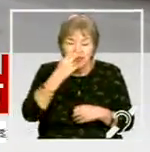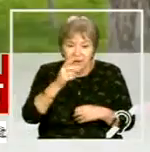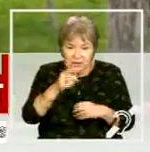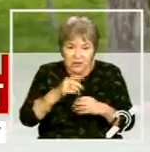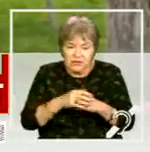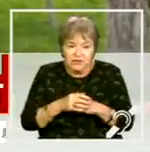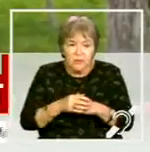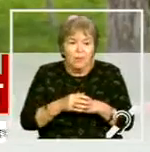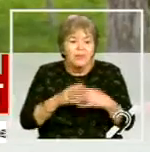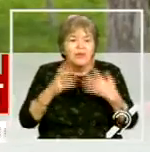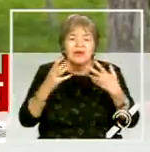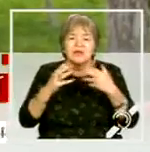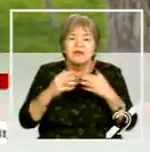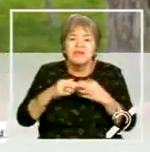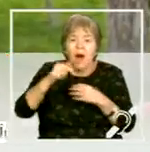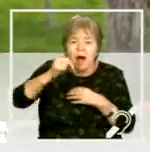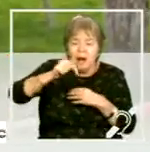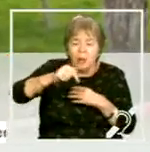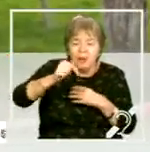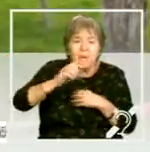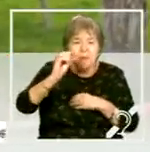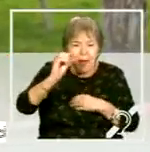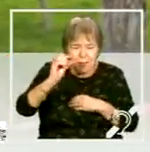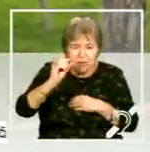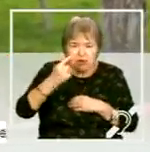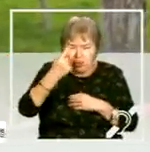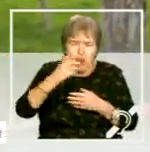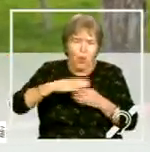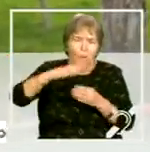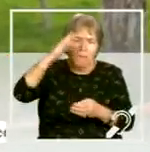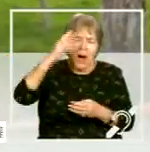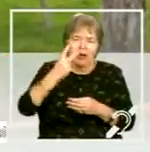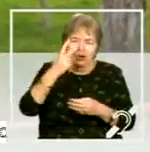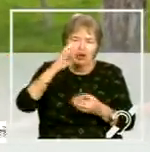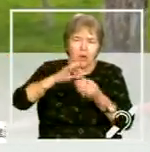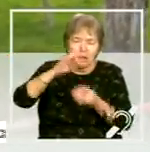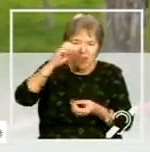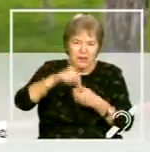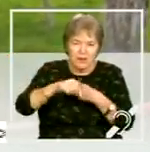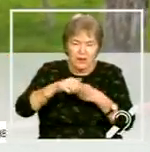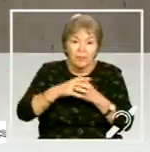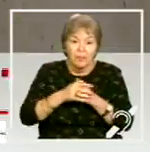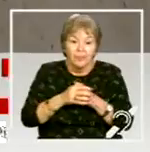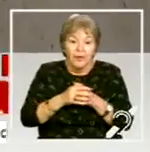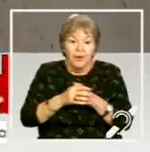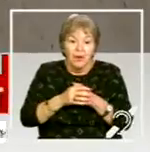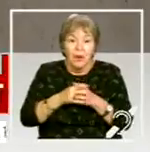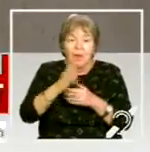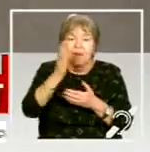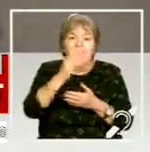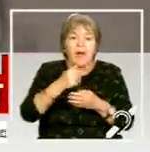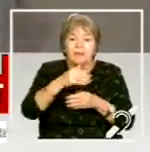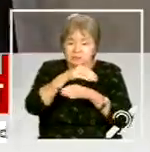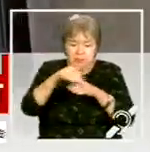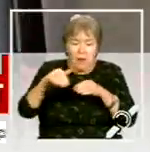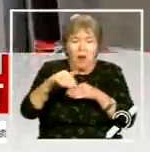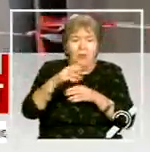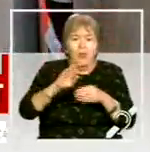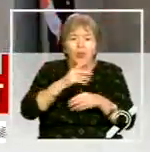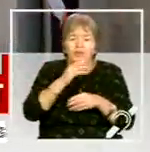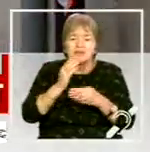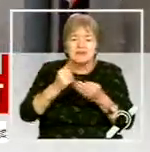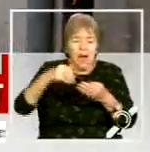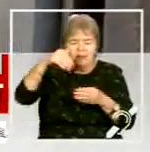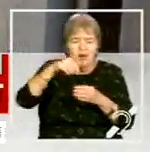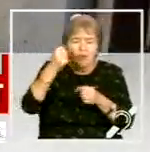și câteva cratere micuțe sau crăpături, mai bine zis, micuțe de o parte și de alta a surpării. În momentul de față, până